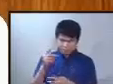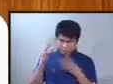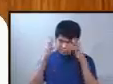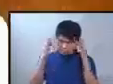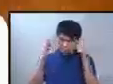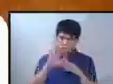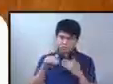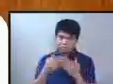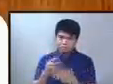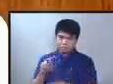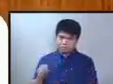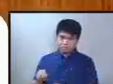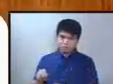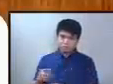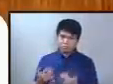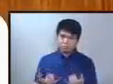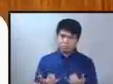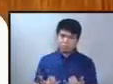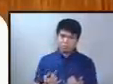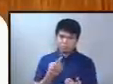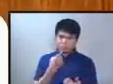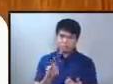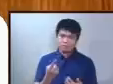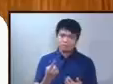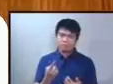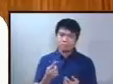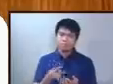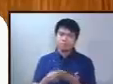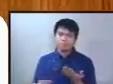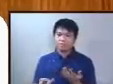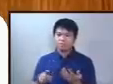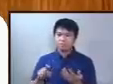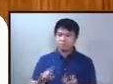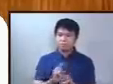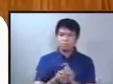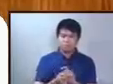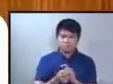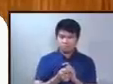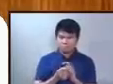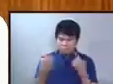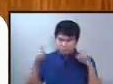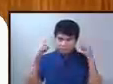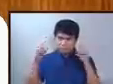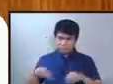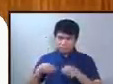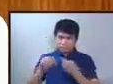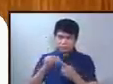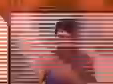he needs. Ngayon, sinabi natin this small failure, gawin natin success. Kaya bigyan natin ng special